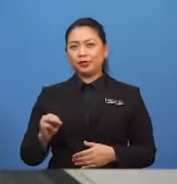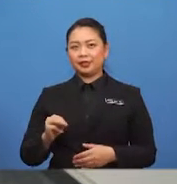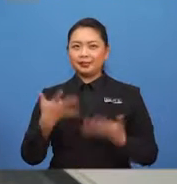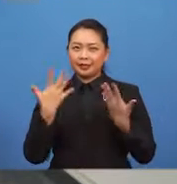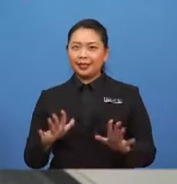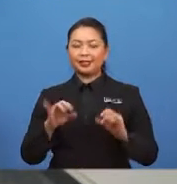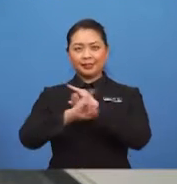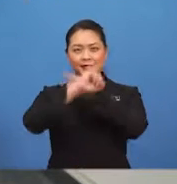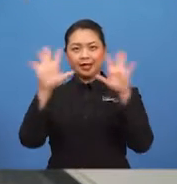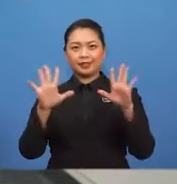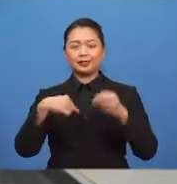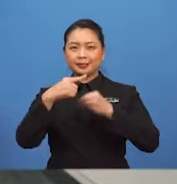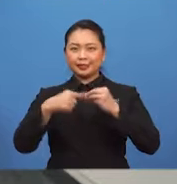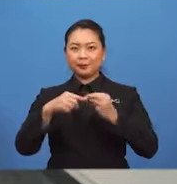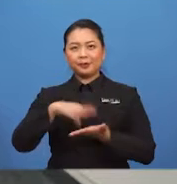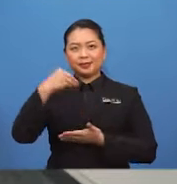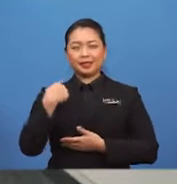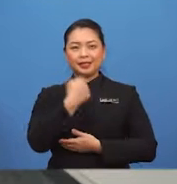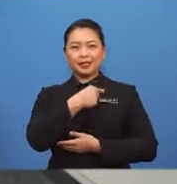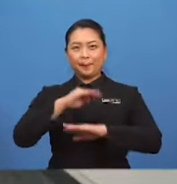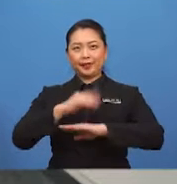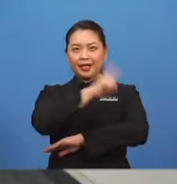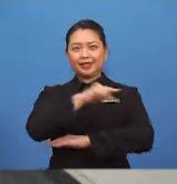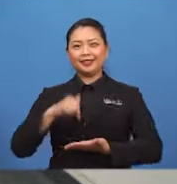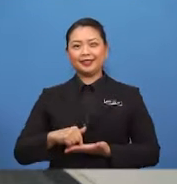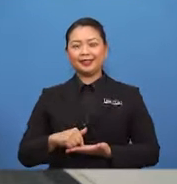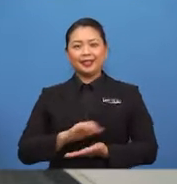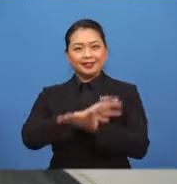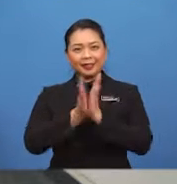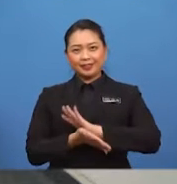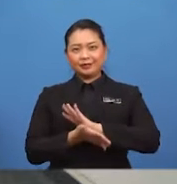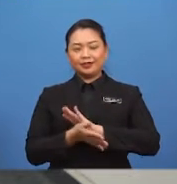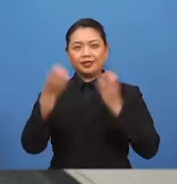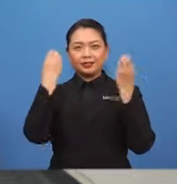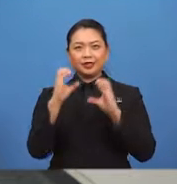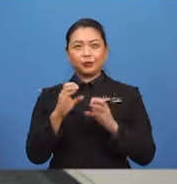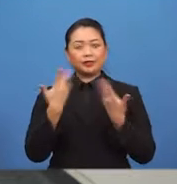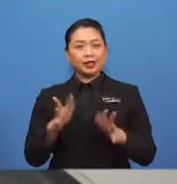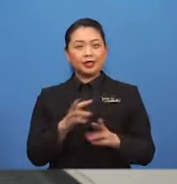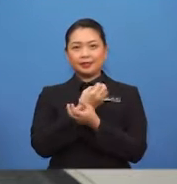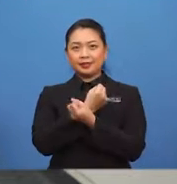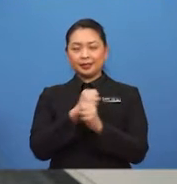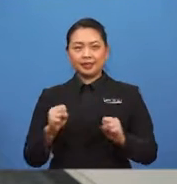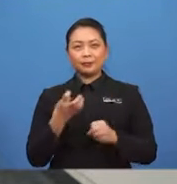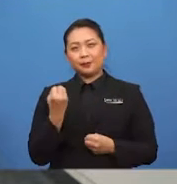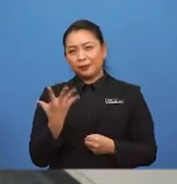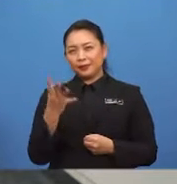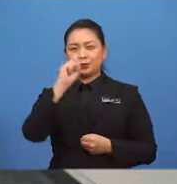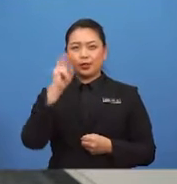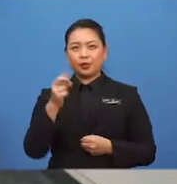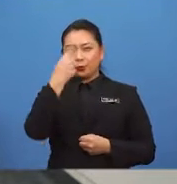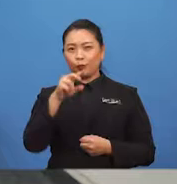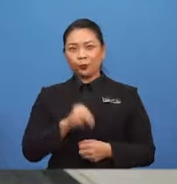telah jelas tentang pembelajaran kita pada hari ini. Jadi, cikgu telah sediakan beberapa soalan